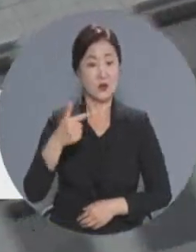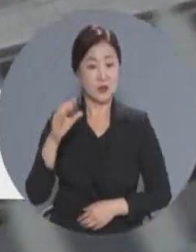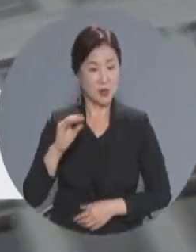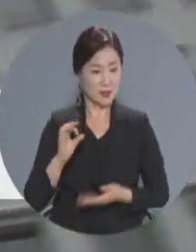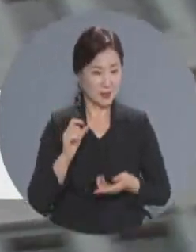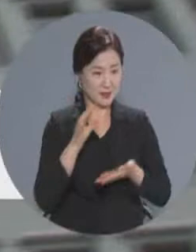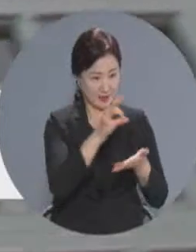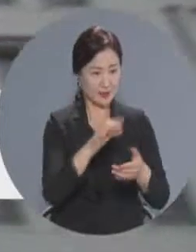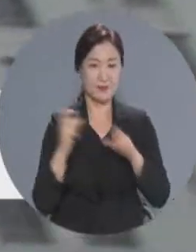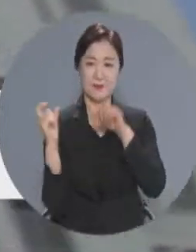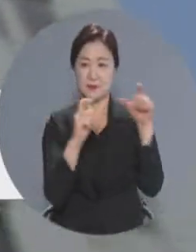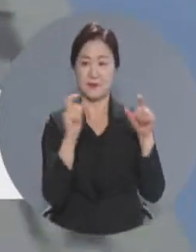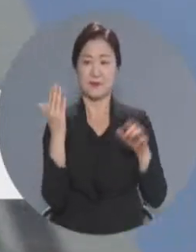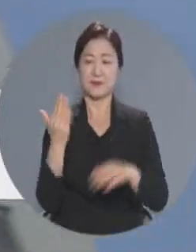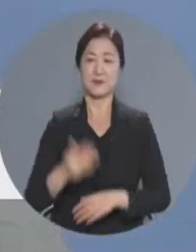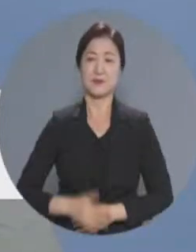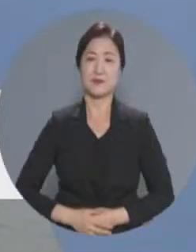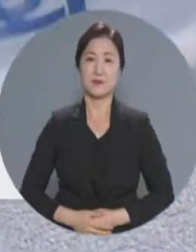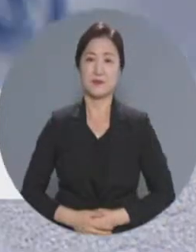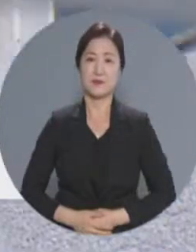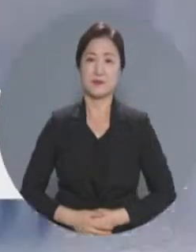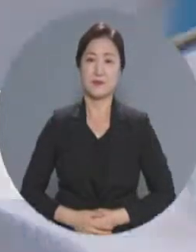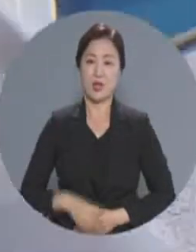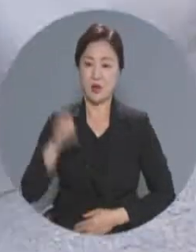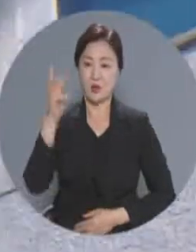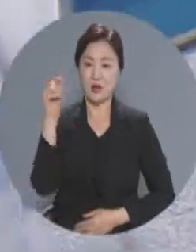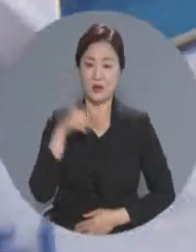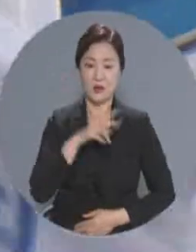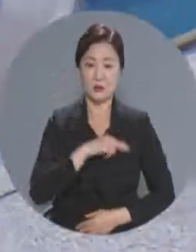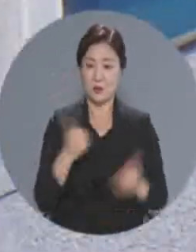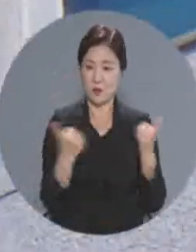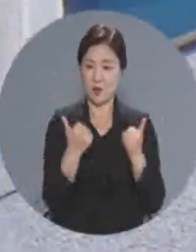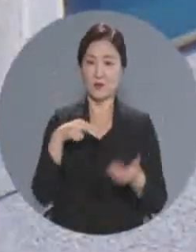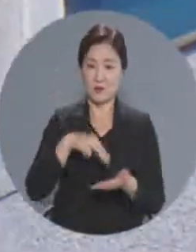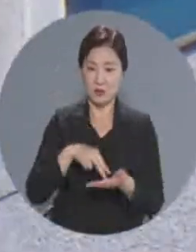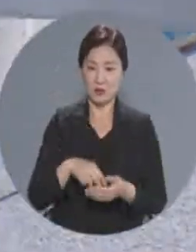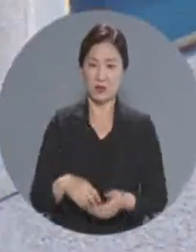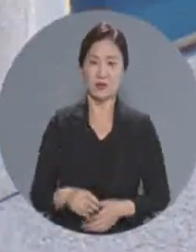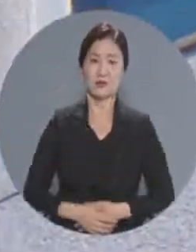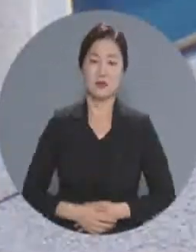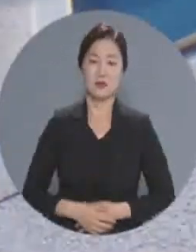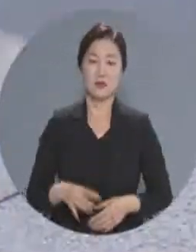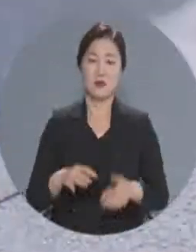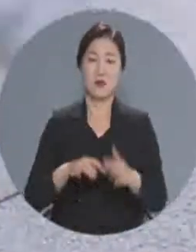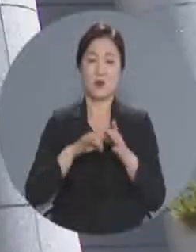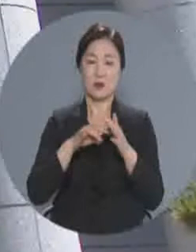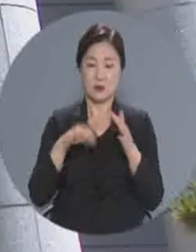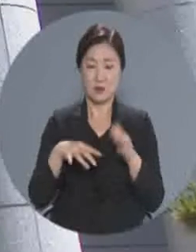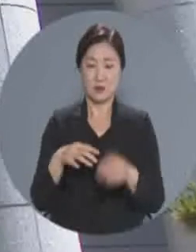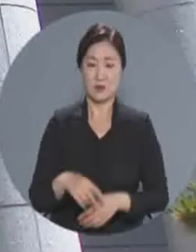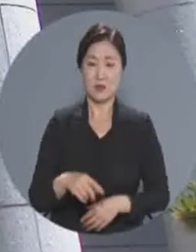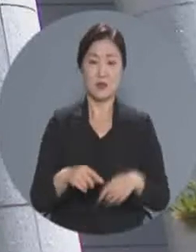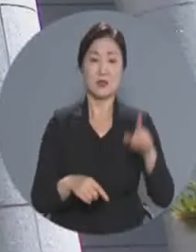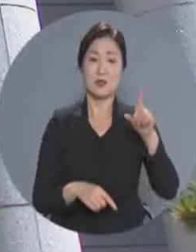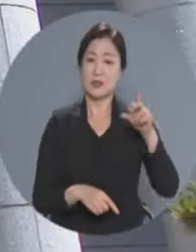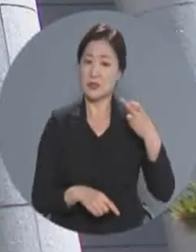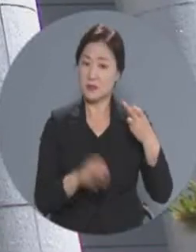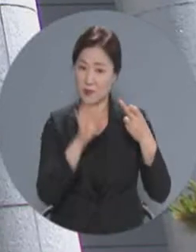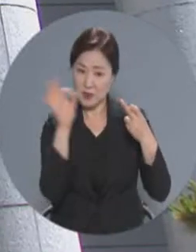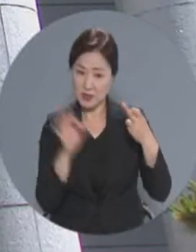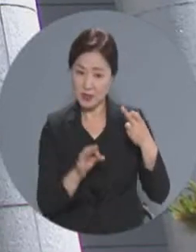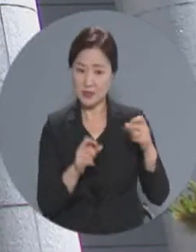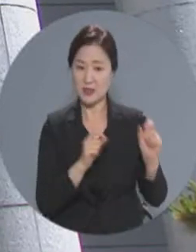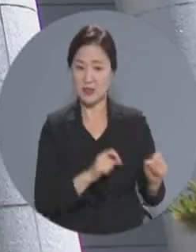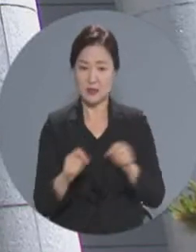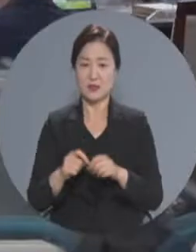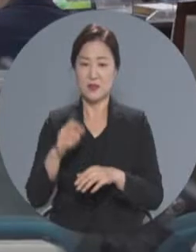지급하라고 확정 판결했습니다. 광양시 의회는 원금의 연 12% 비율에 이르는 지연 손해금